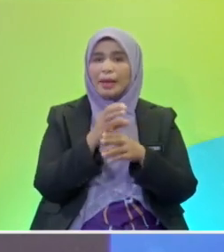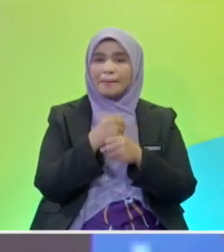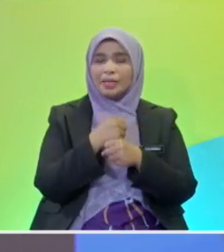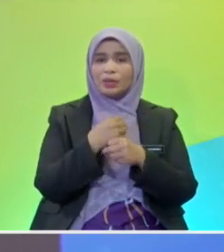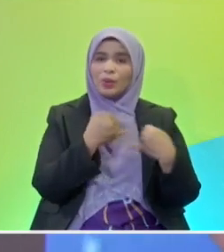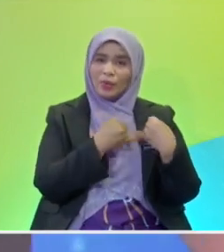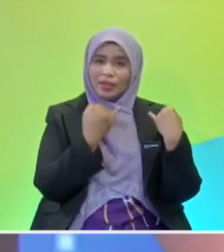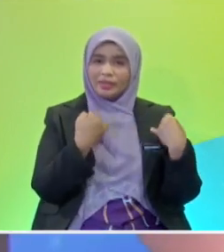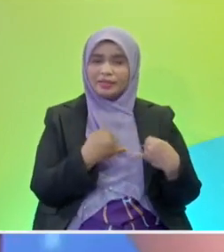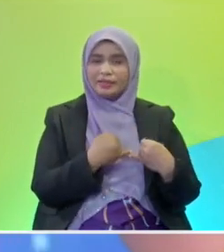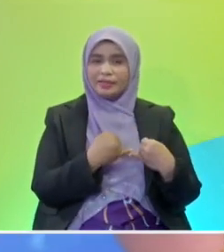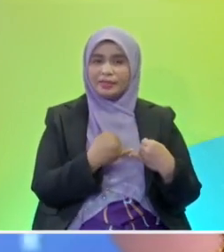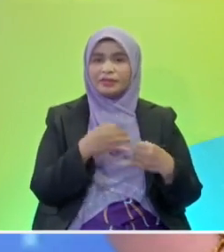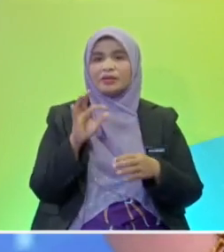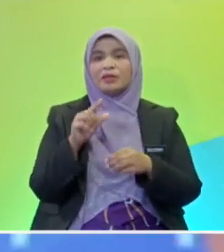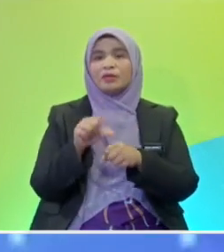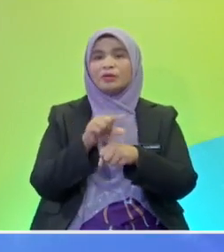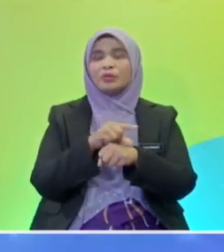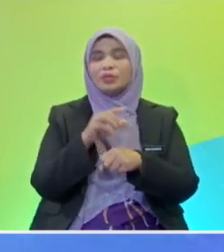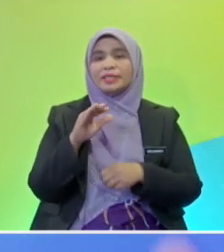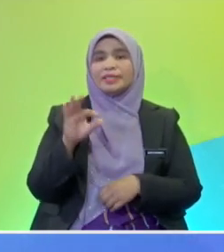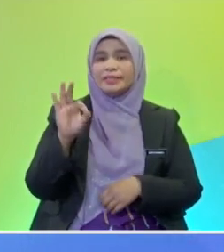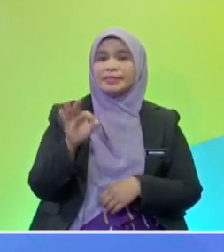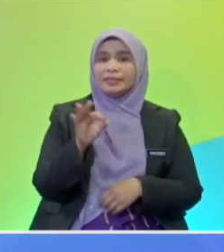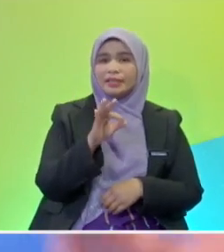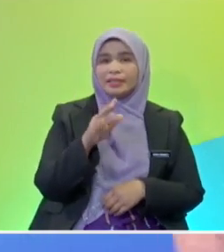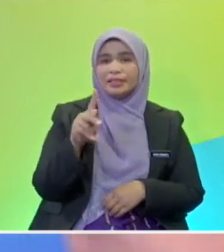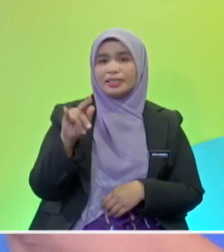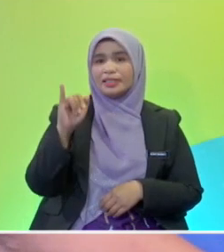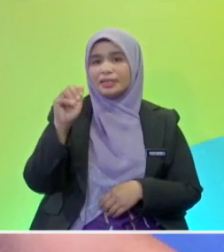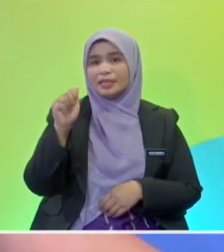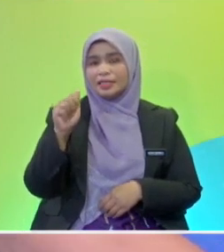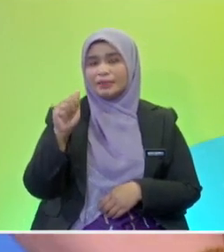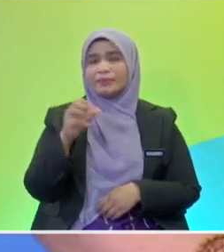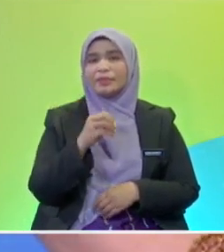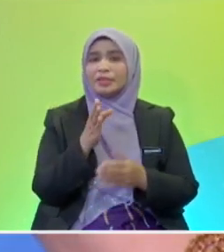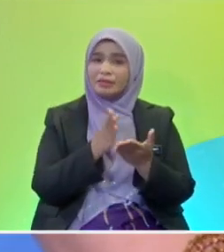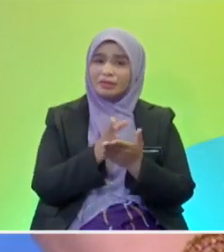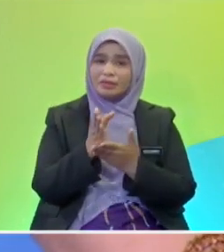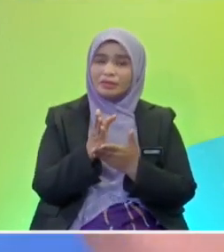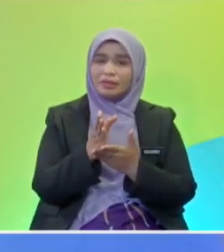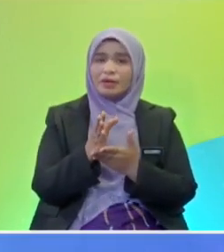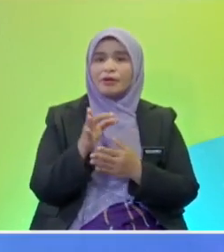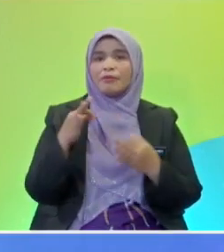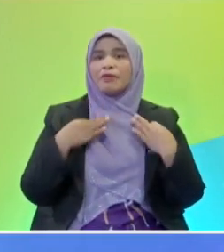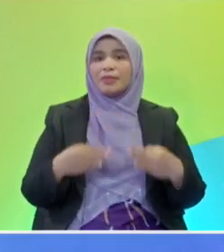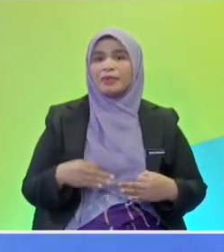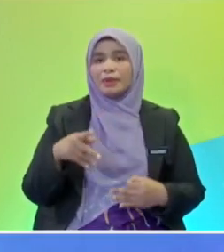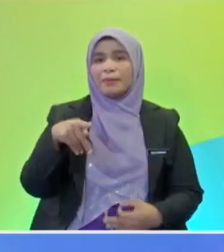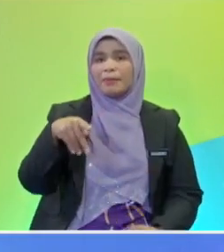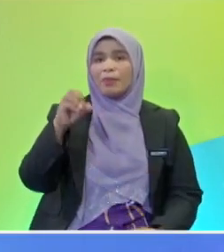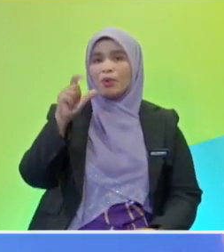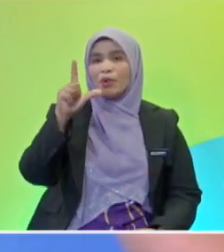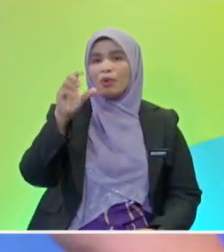Kia okey dan fabrik bercorak pada lapisan yang seterusnya okey dan seterusnya fabrik pol untuk dia punya